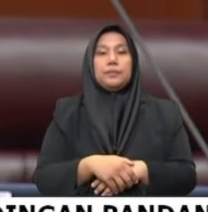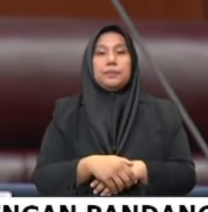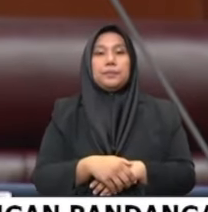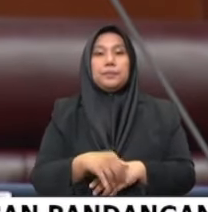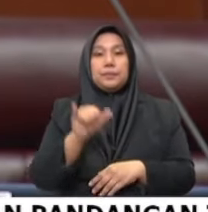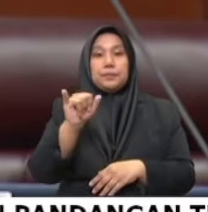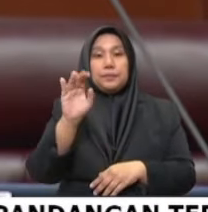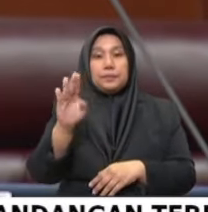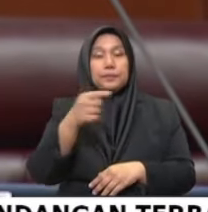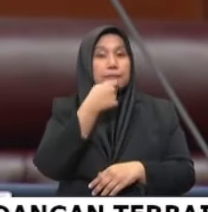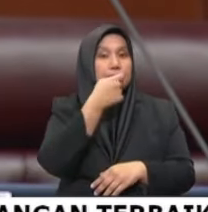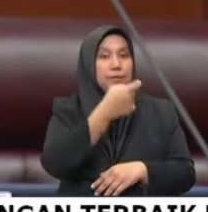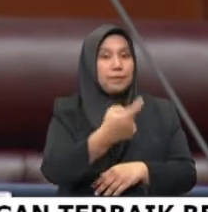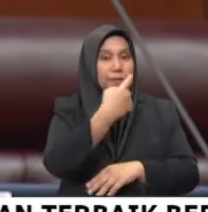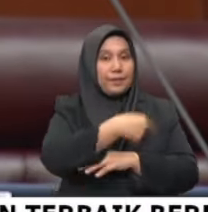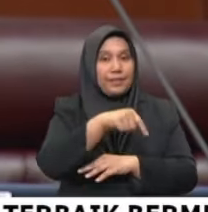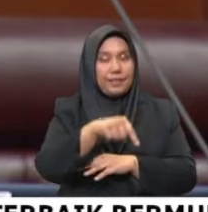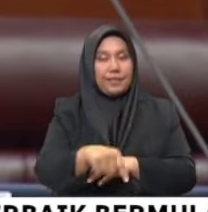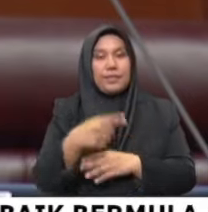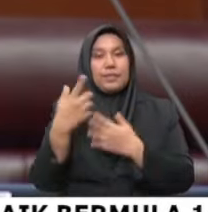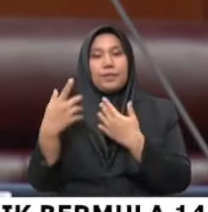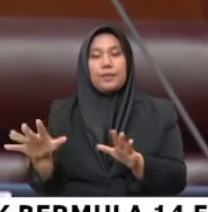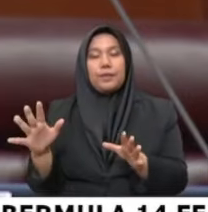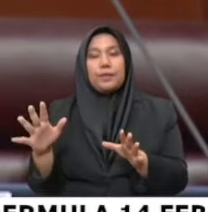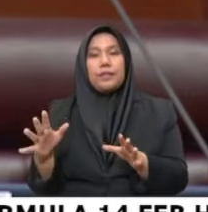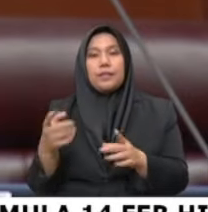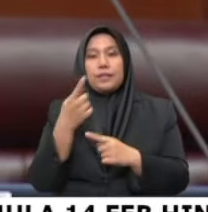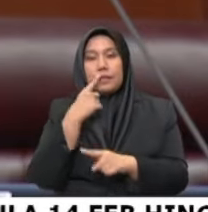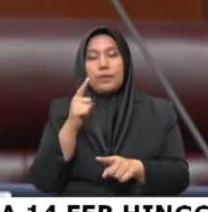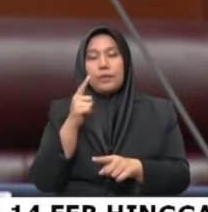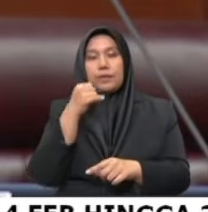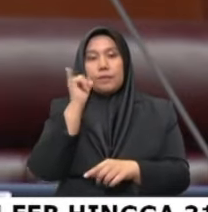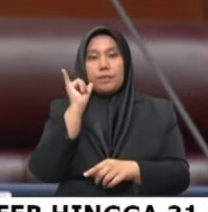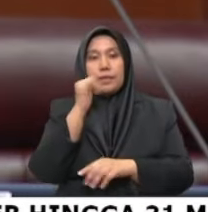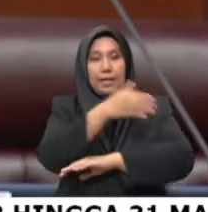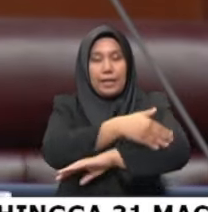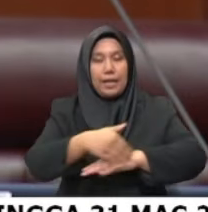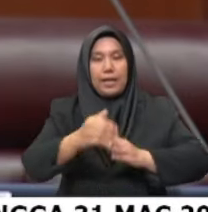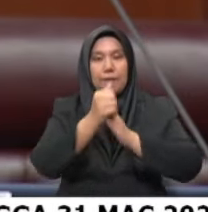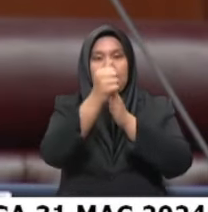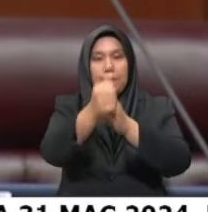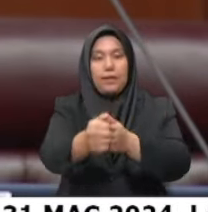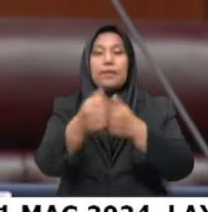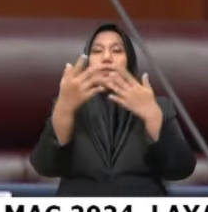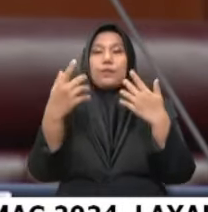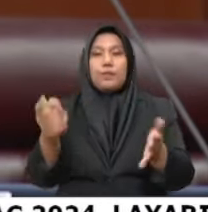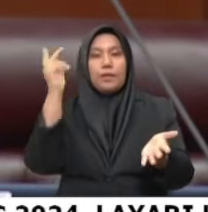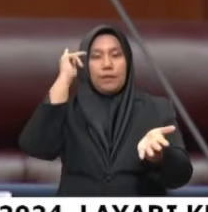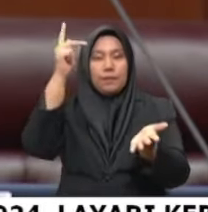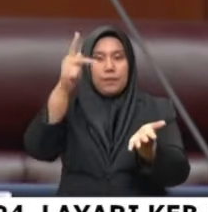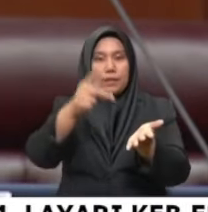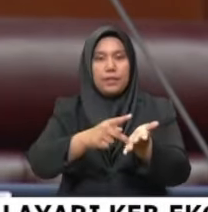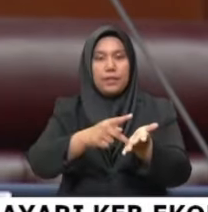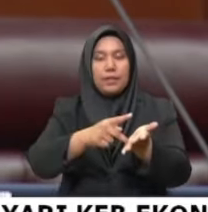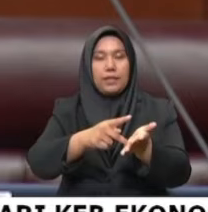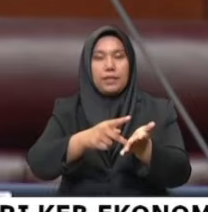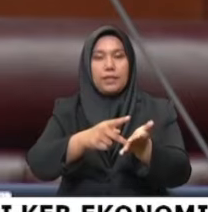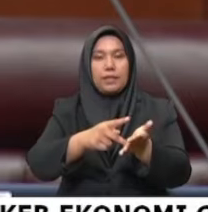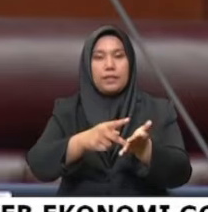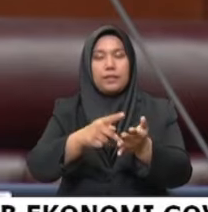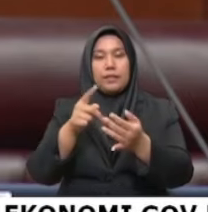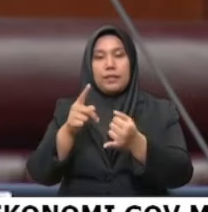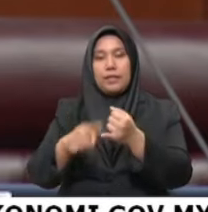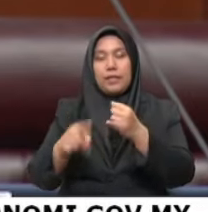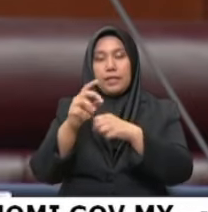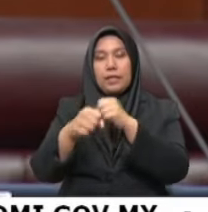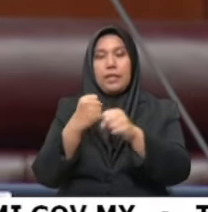Yang Berhormat sebut hari ini, tapi sebenarnya yang kita sebut sebagai garis panduan itu telah pun kita perkenalkan awal ujung tahun lepas yang